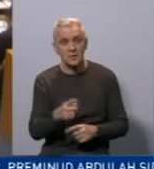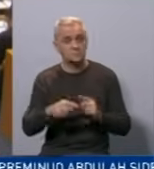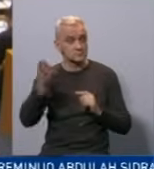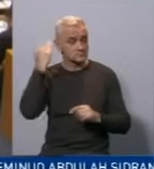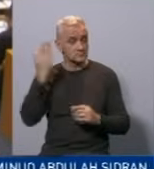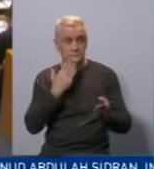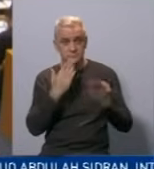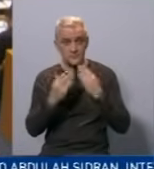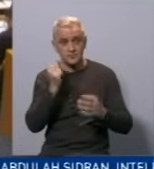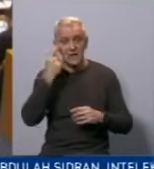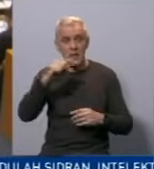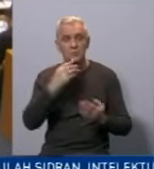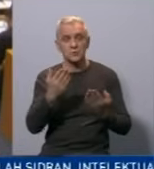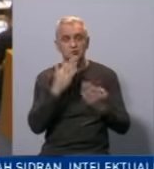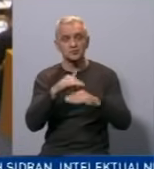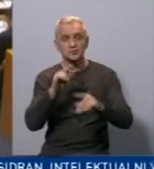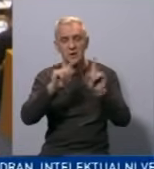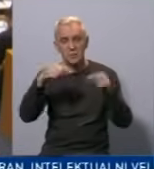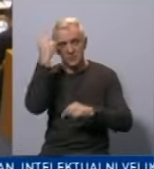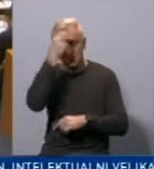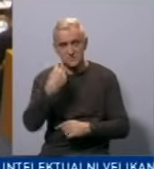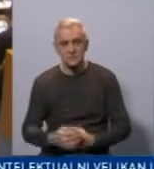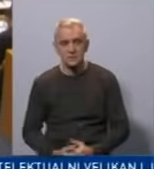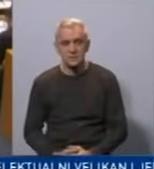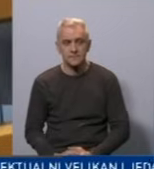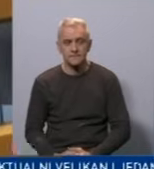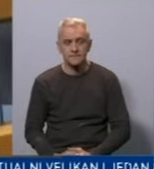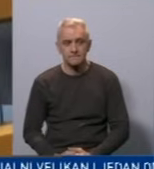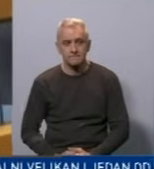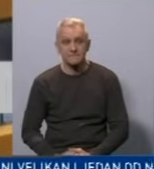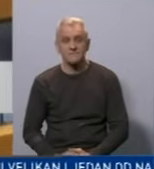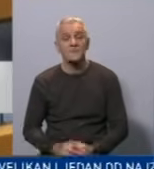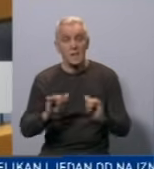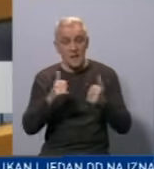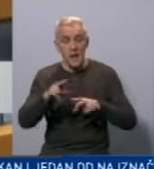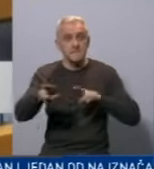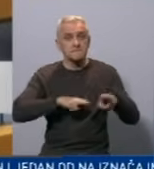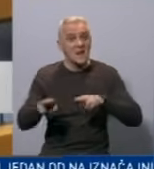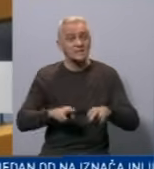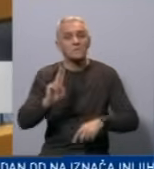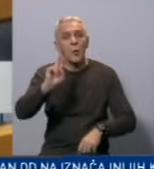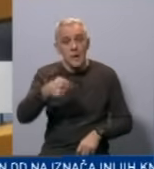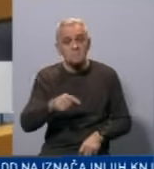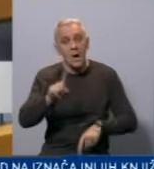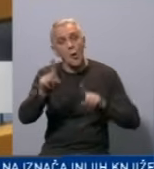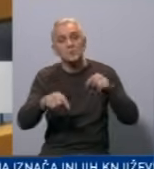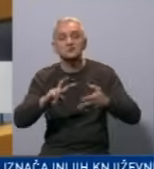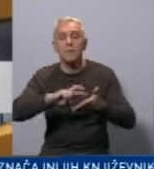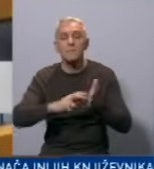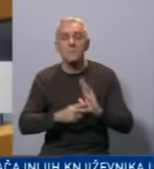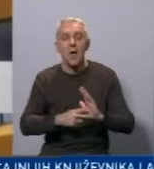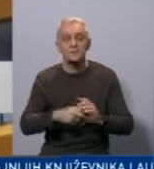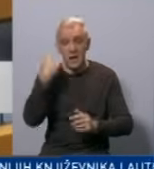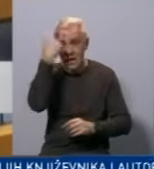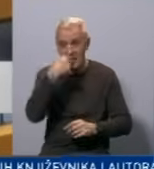nedavnog zasjedanja Narodne skupštine Republike Srpske. Da li resorno ministarstvo ima određeni plan